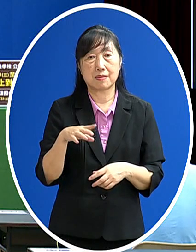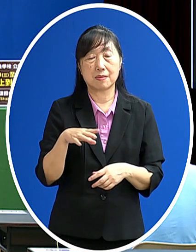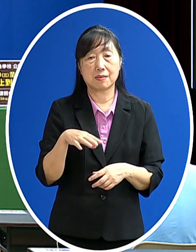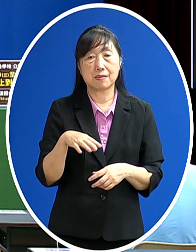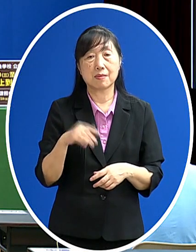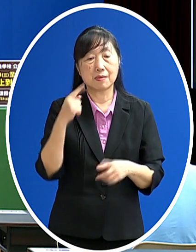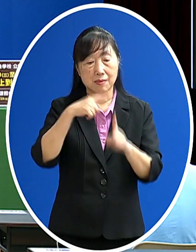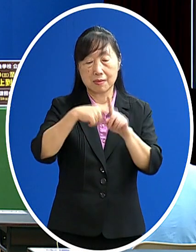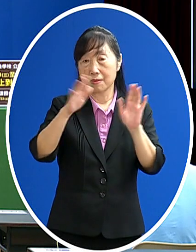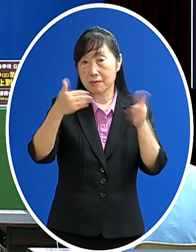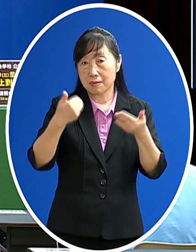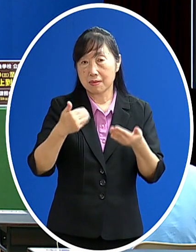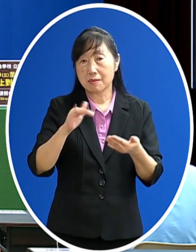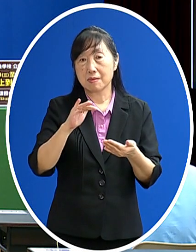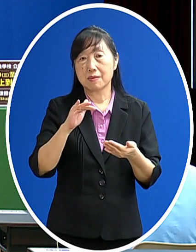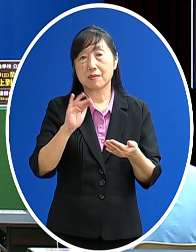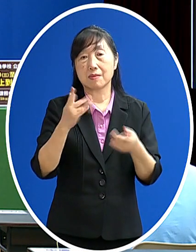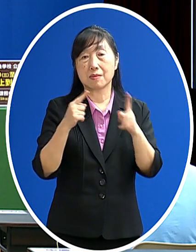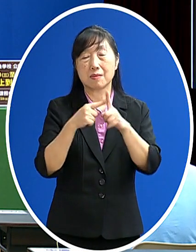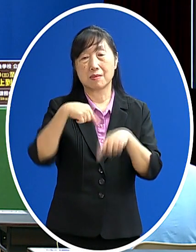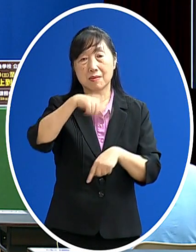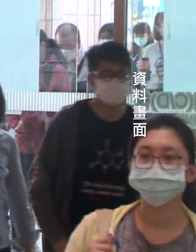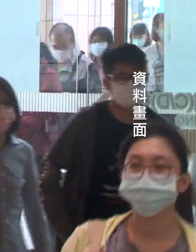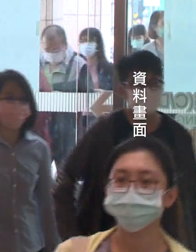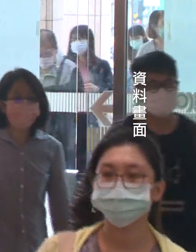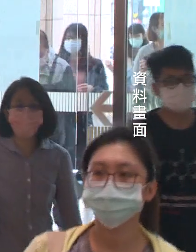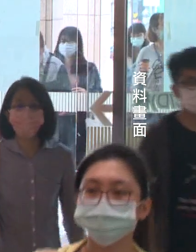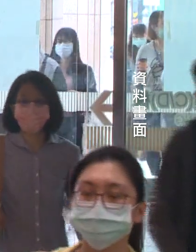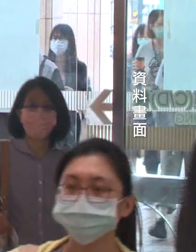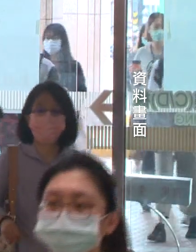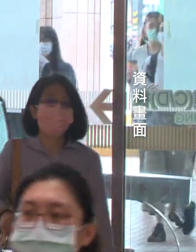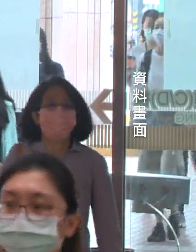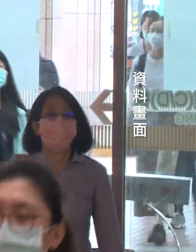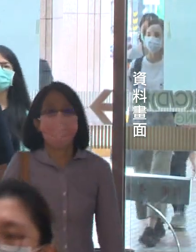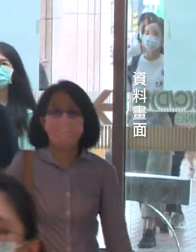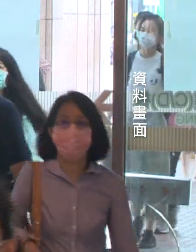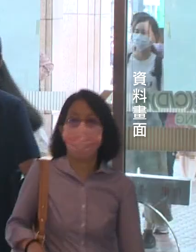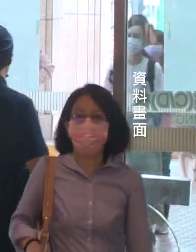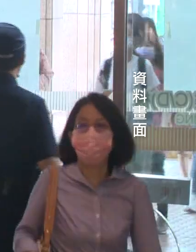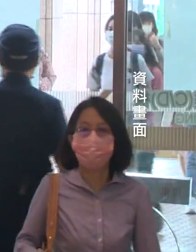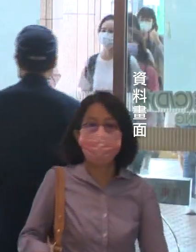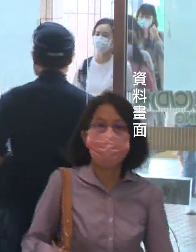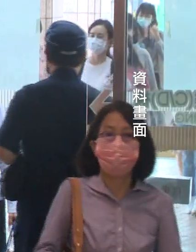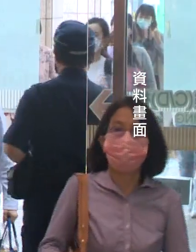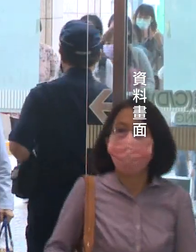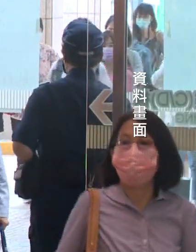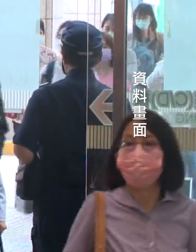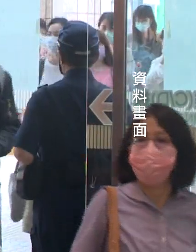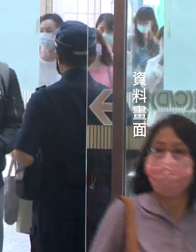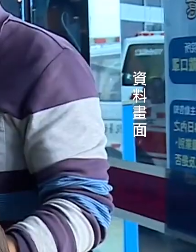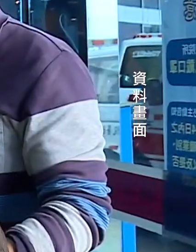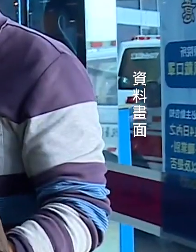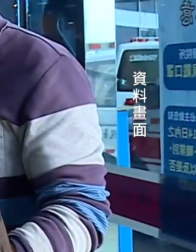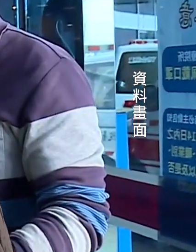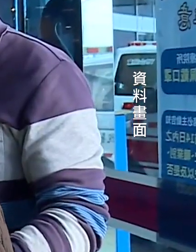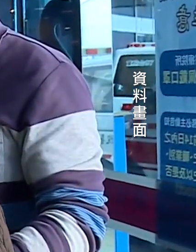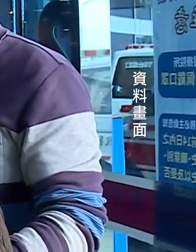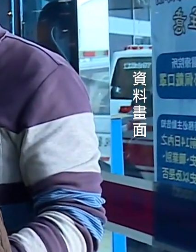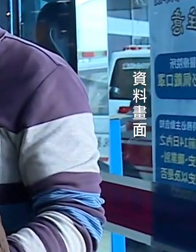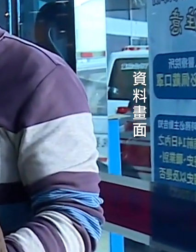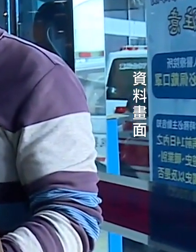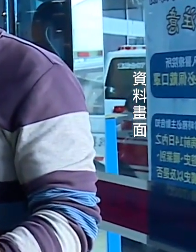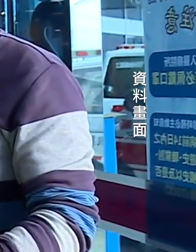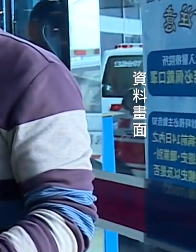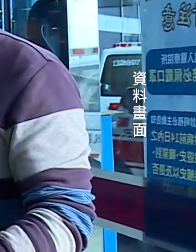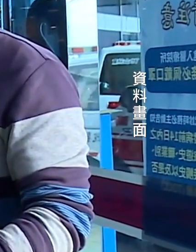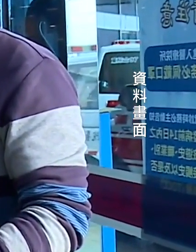轻症的人不要到医学中心来看哈。 台湾本土病例暴增，各医院的医疗量能吃紧，多家医院有病